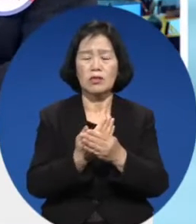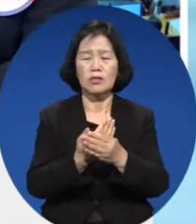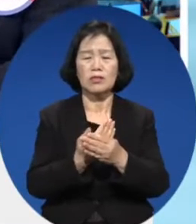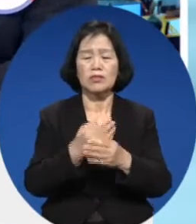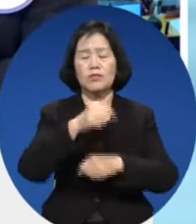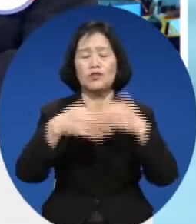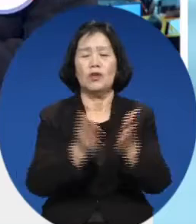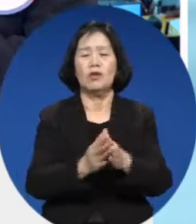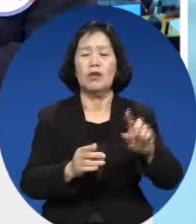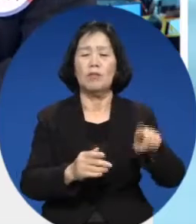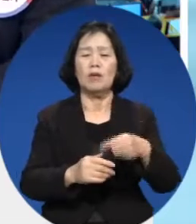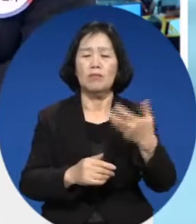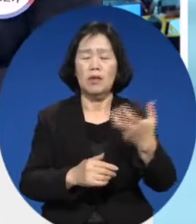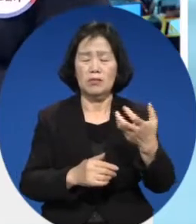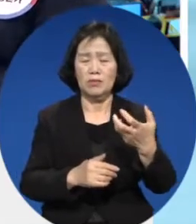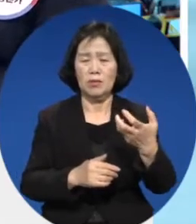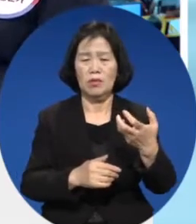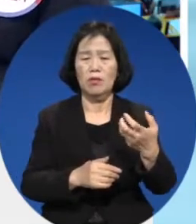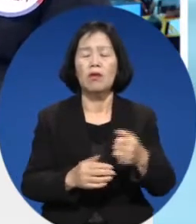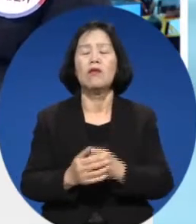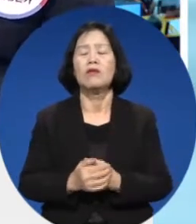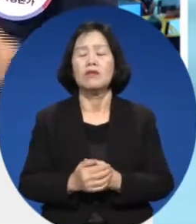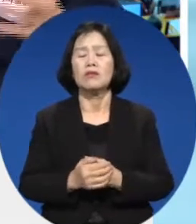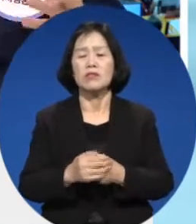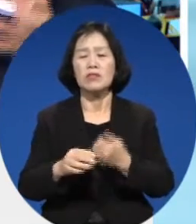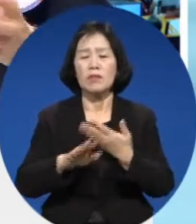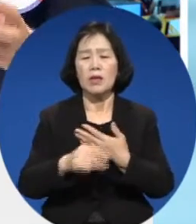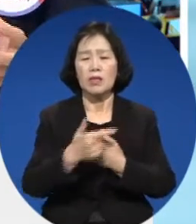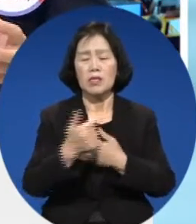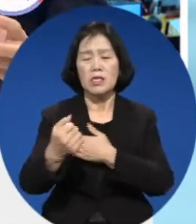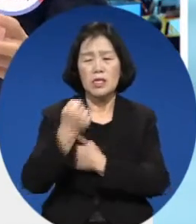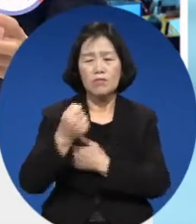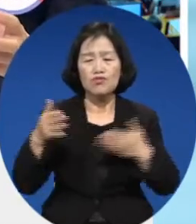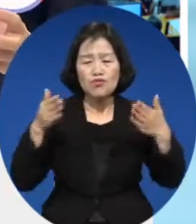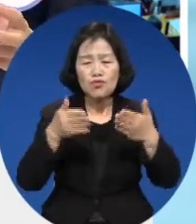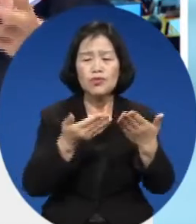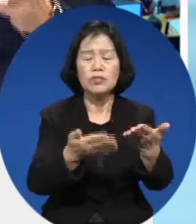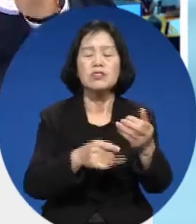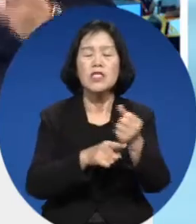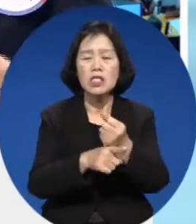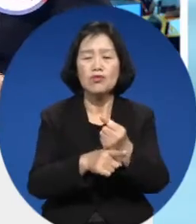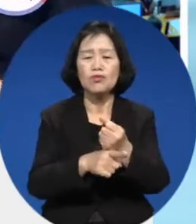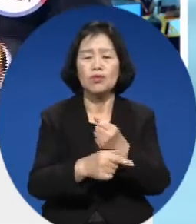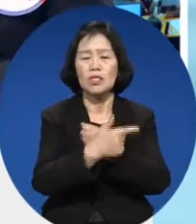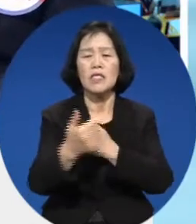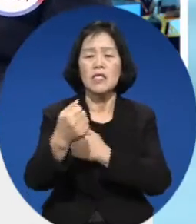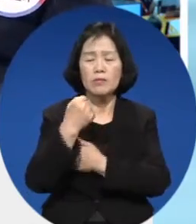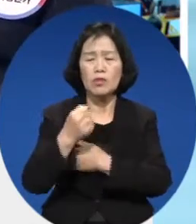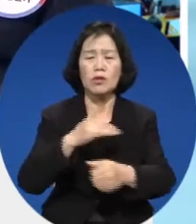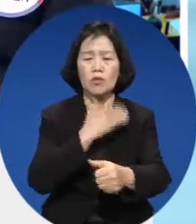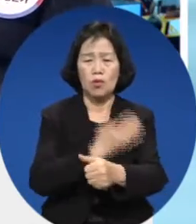180석을 얻었습니다. 저기는 103석을 얻었습니다. 네. 그러면은 남의 거대 힘을 실어준 이유가 뭡니까? 거대의 힘으로